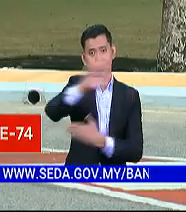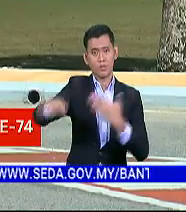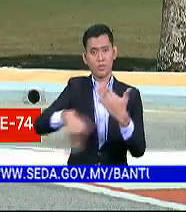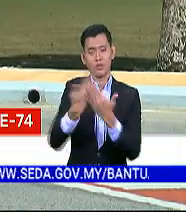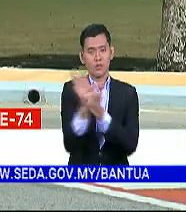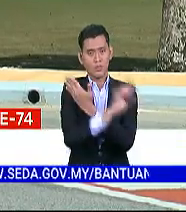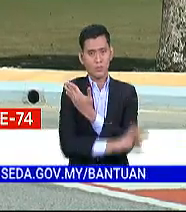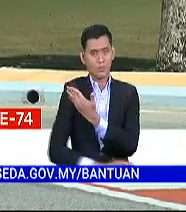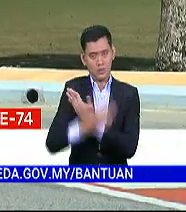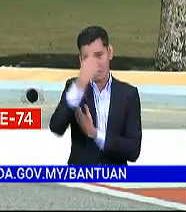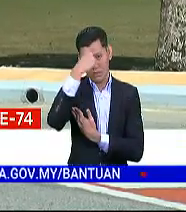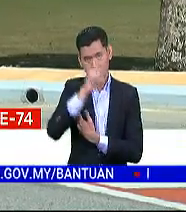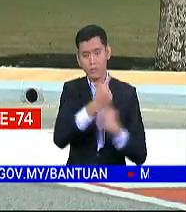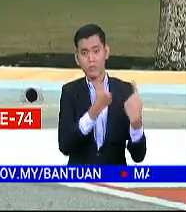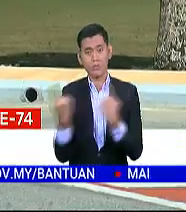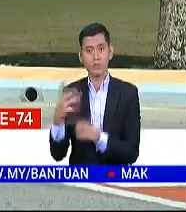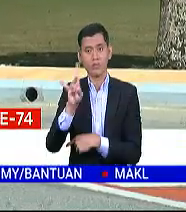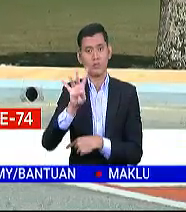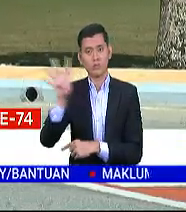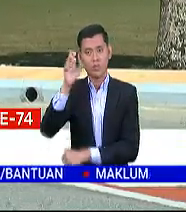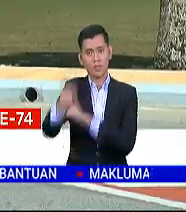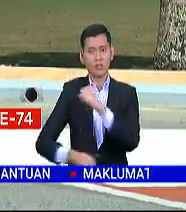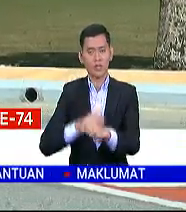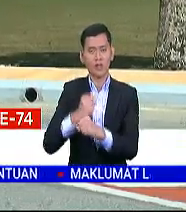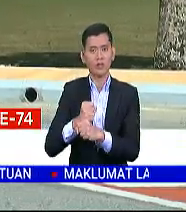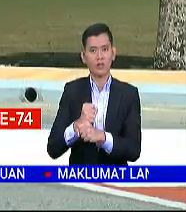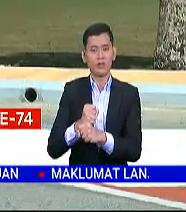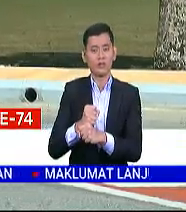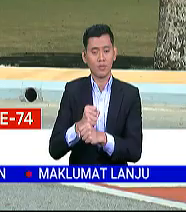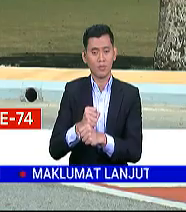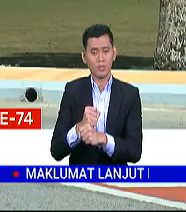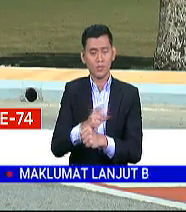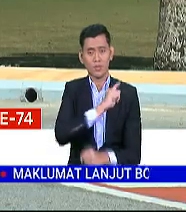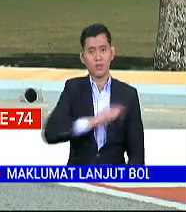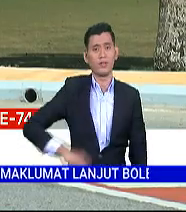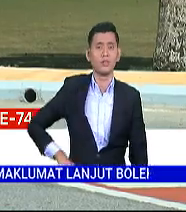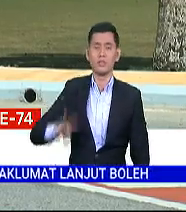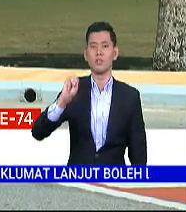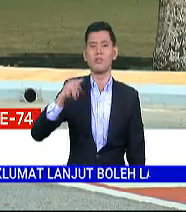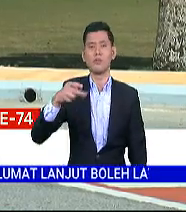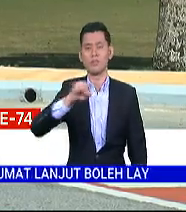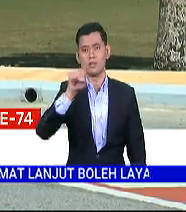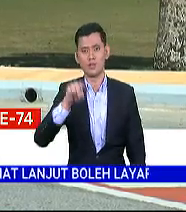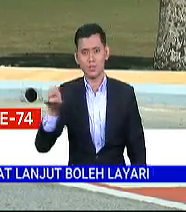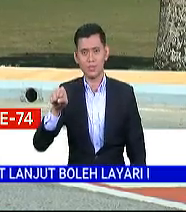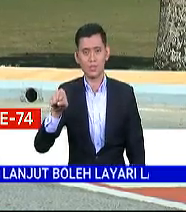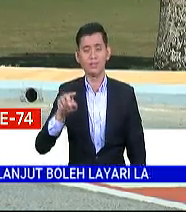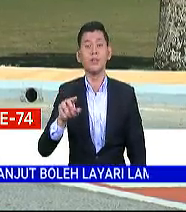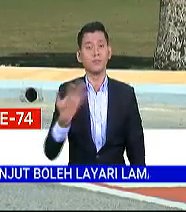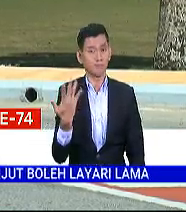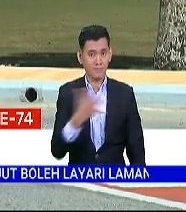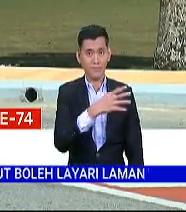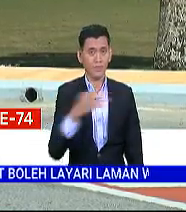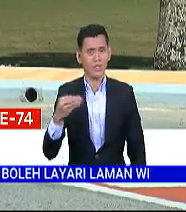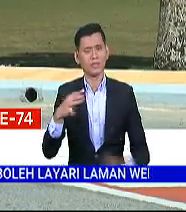Keputeraan ke-74 yang di-Pertuan Besar Negeri Sembilan, Tuanku Muhriz Ibni Almarhum Tuanku Munawir.